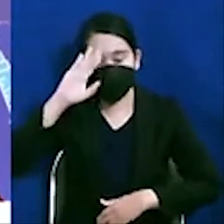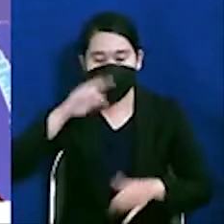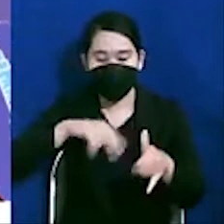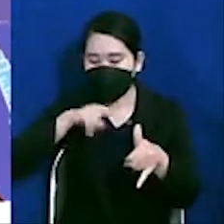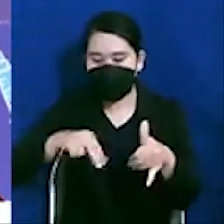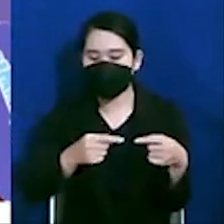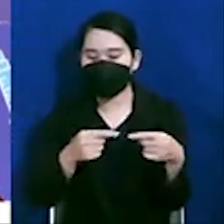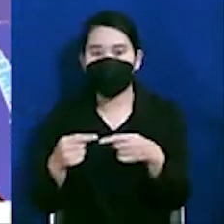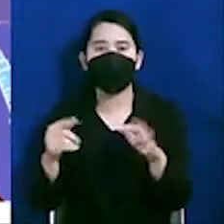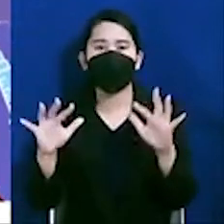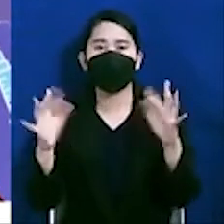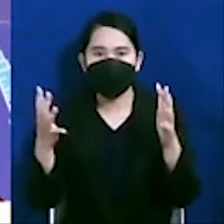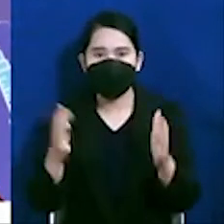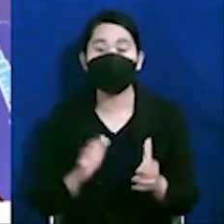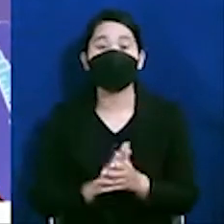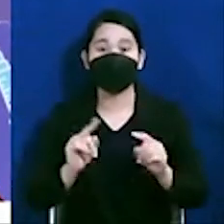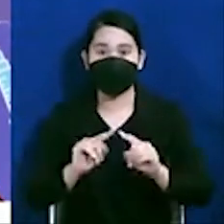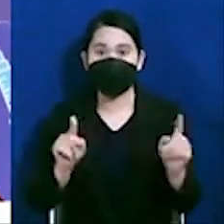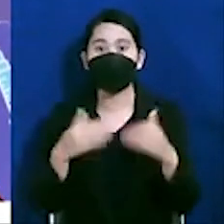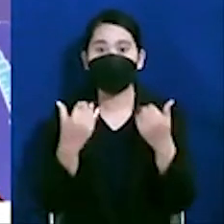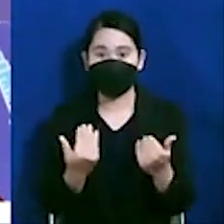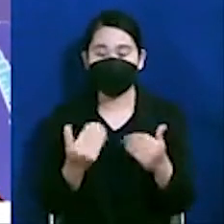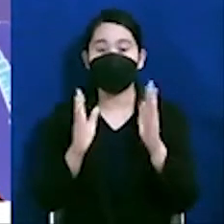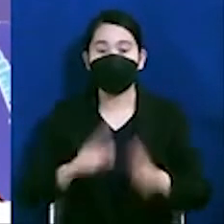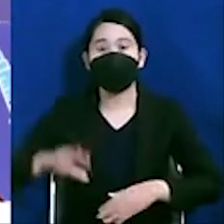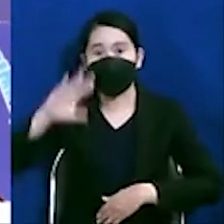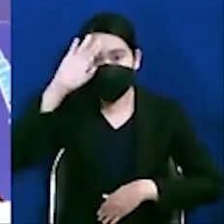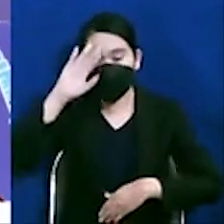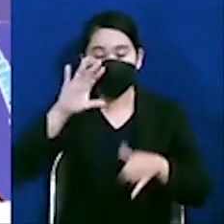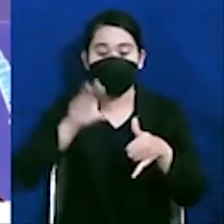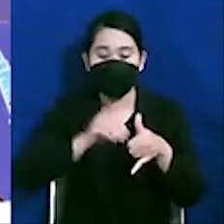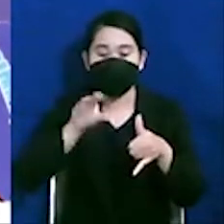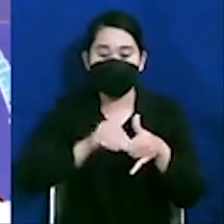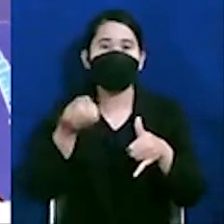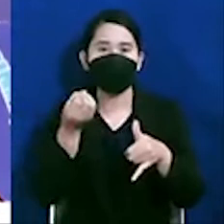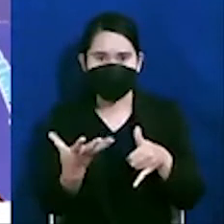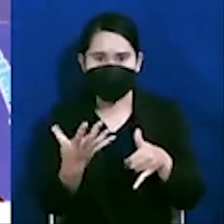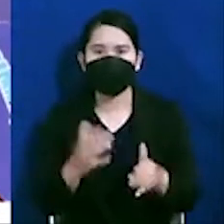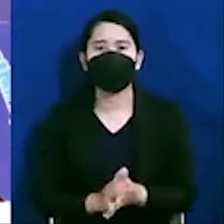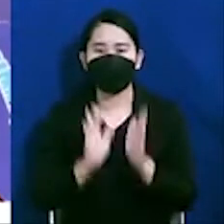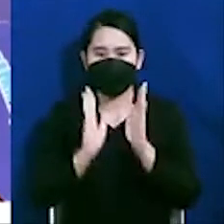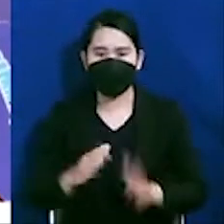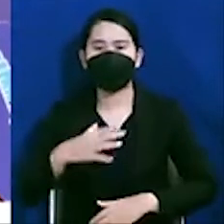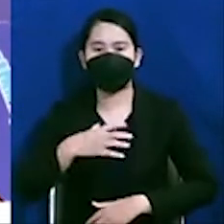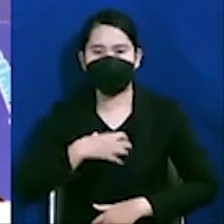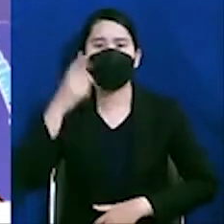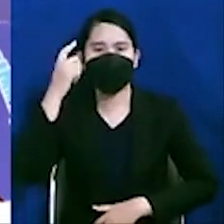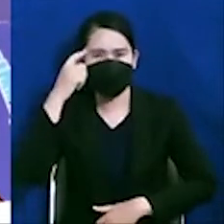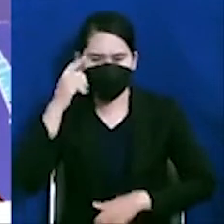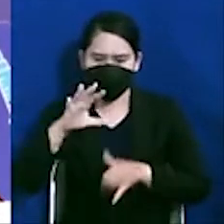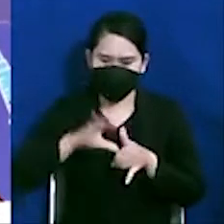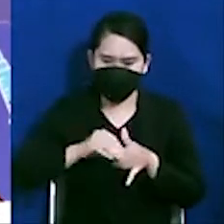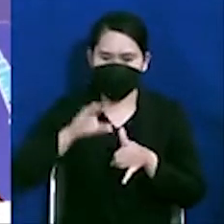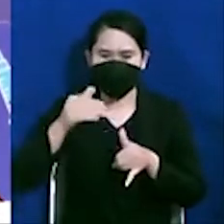เนื่องแต่ในปัจจุบันนะครับก็สันนี้เนี่ยจำนวนผู้ป่วยที่เพิ่มมากขึ้นและผู้คนที่อยากจะรู้เรื่องผลของตัวเองมาก